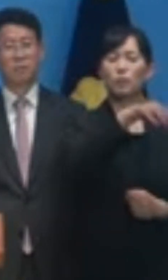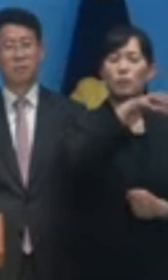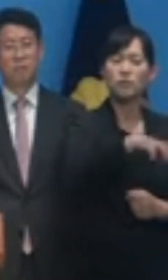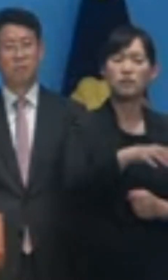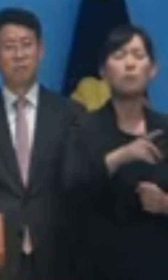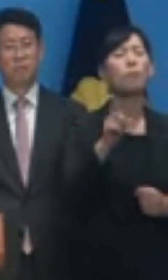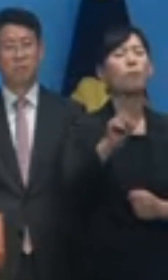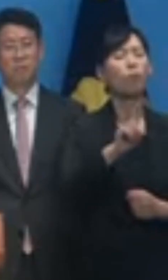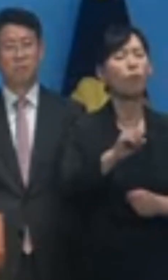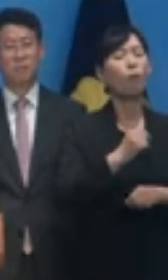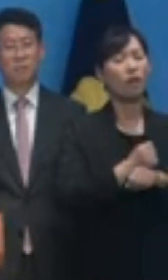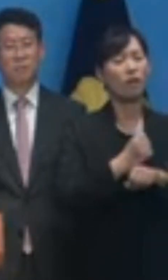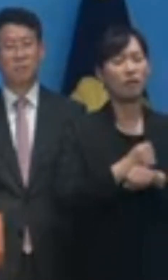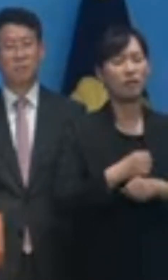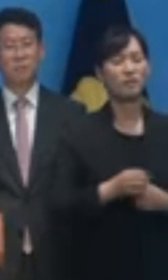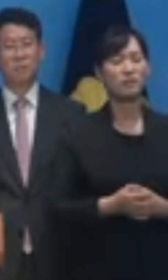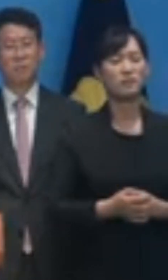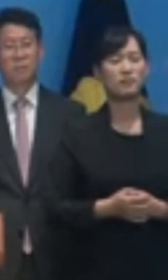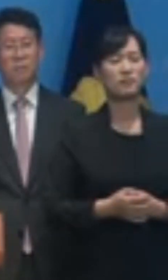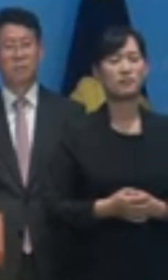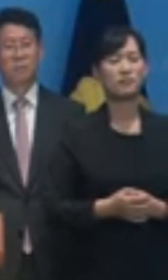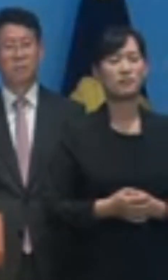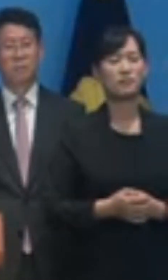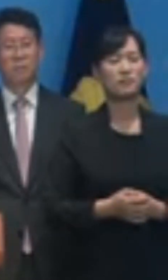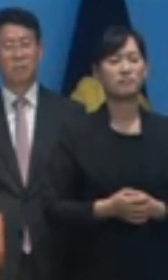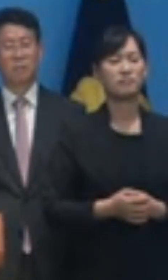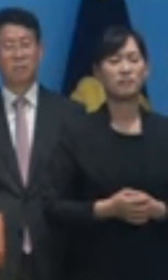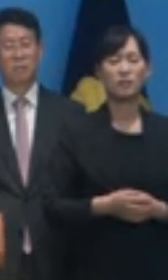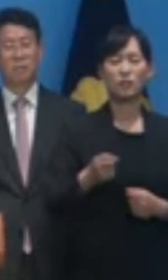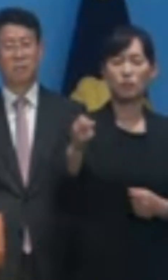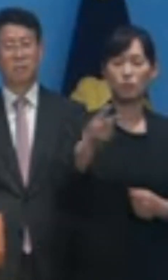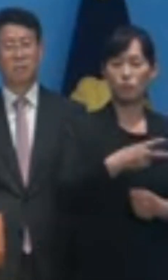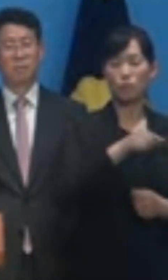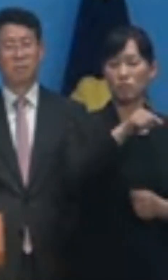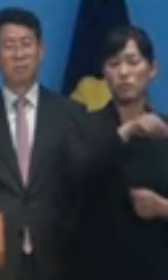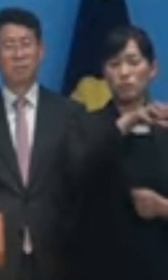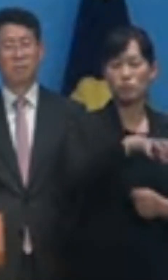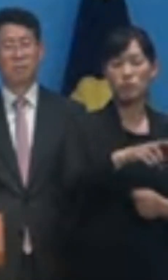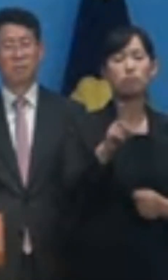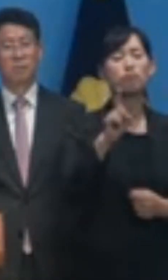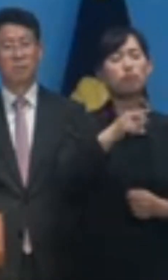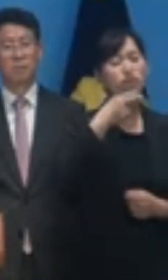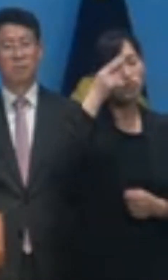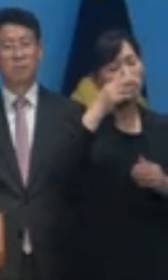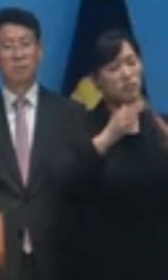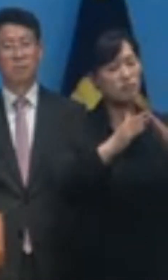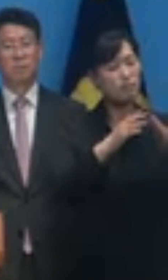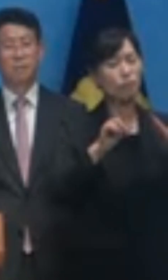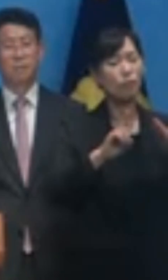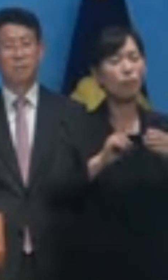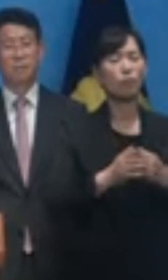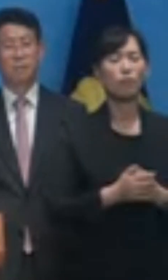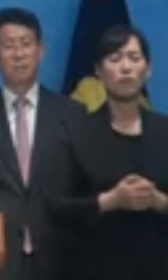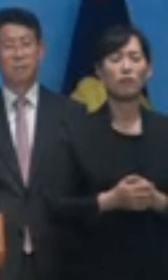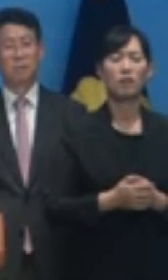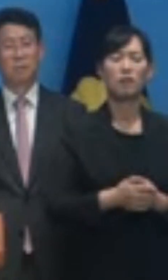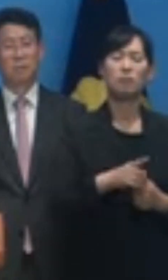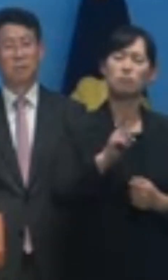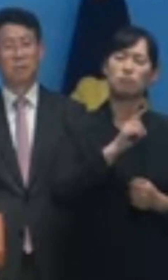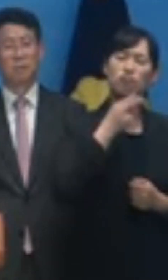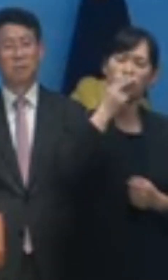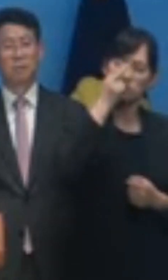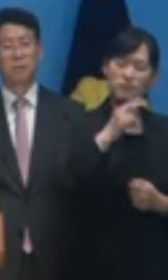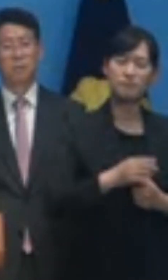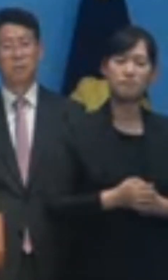시로코에서 무엇을 하셨습니까? 또한 시로코는 어떤 술집이십니까? 어떤